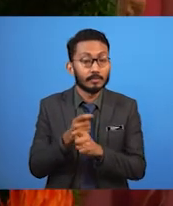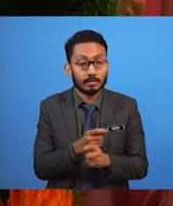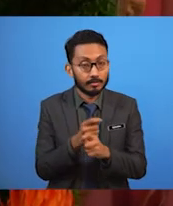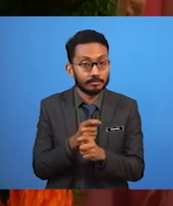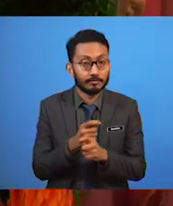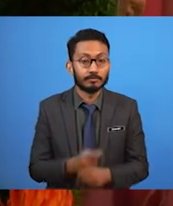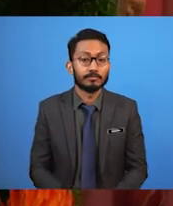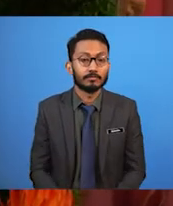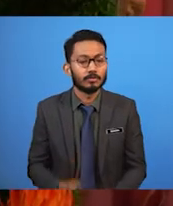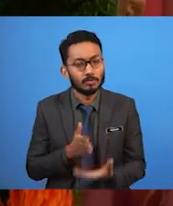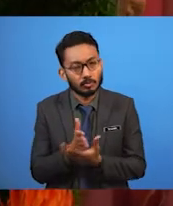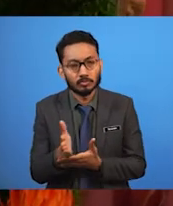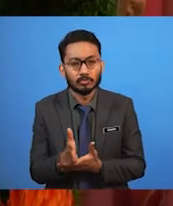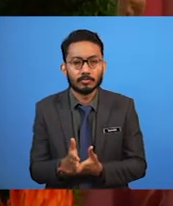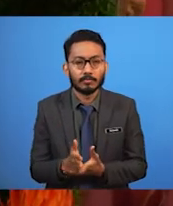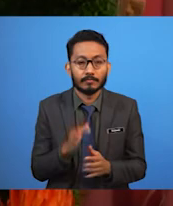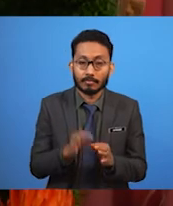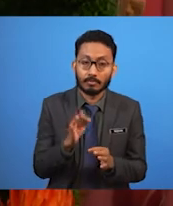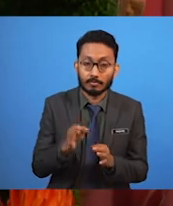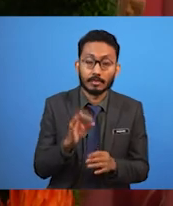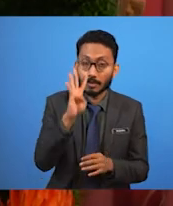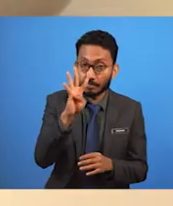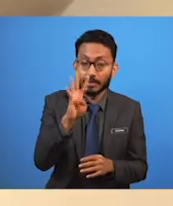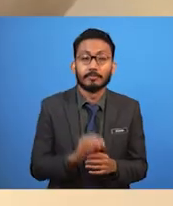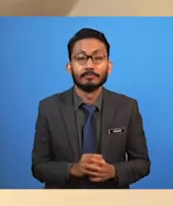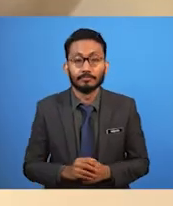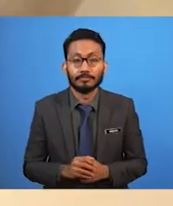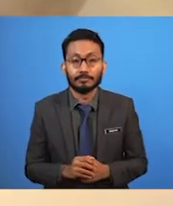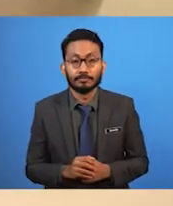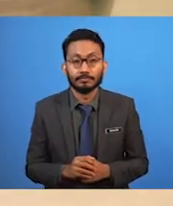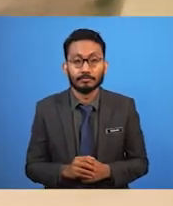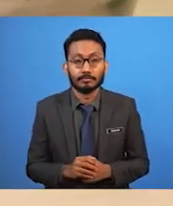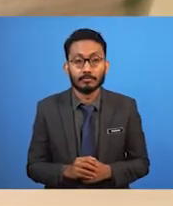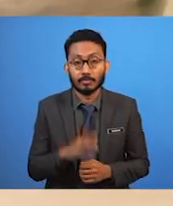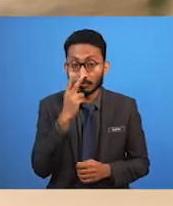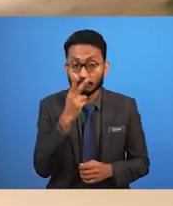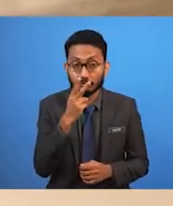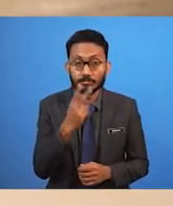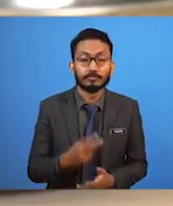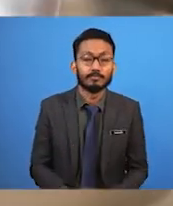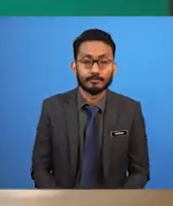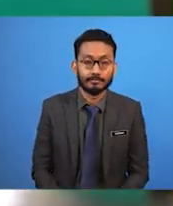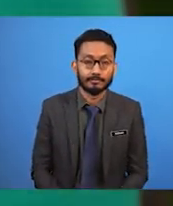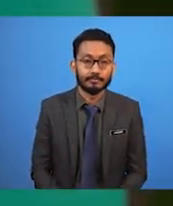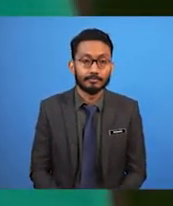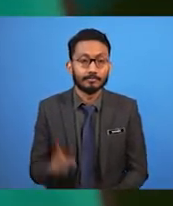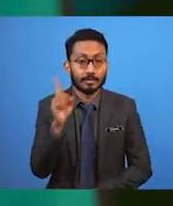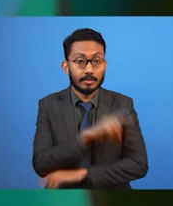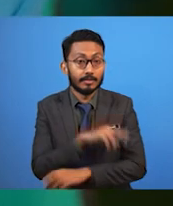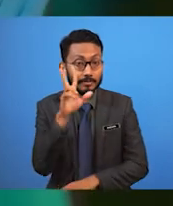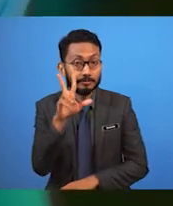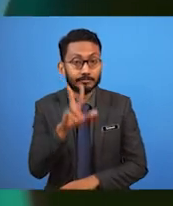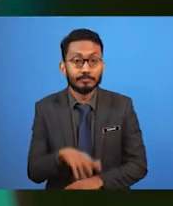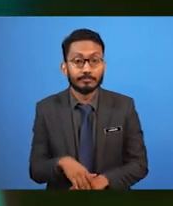Seterusnya adalah langkah keempat, pindahkan induk pemula Moina spesies. Pada hari ketiga, apabila